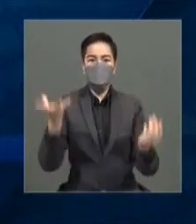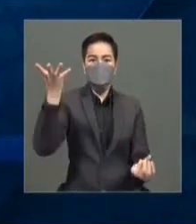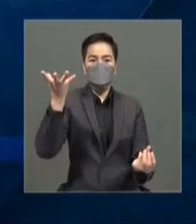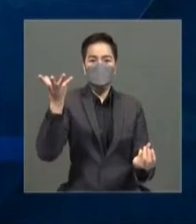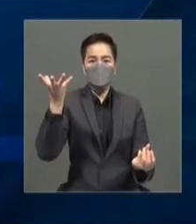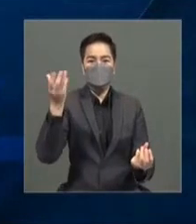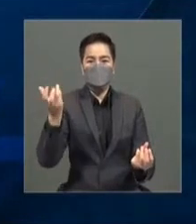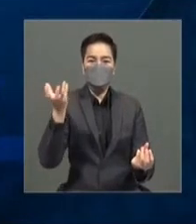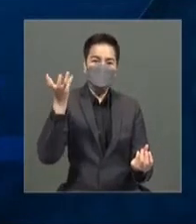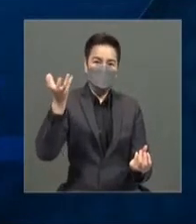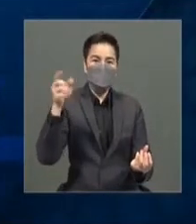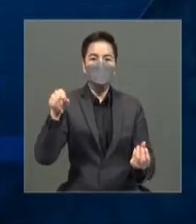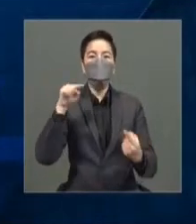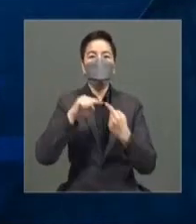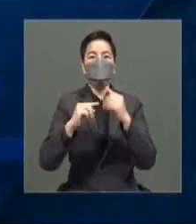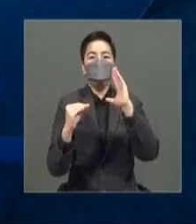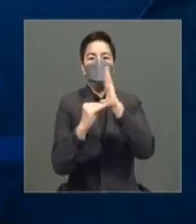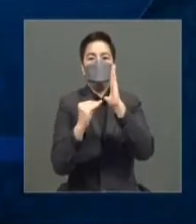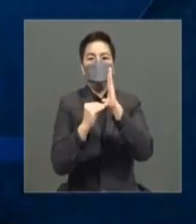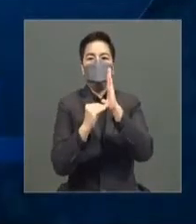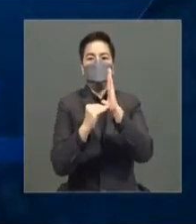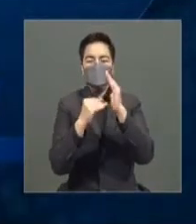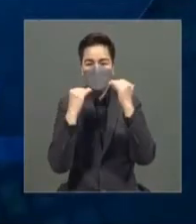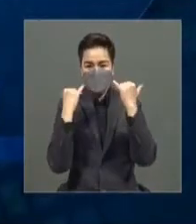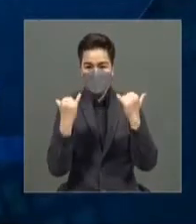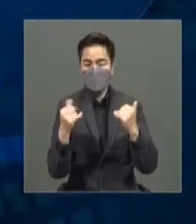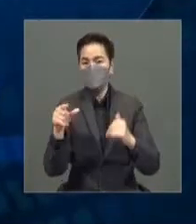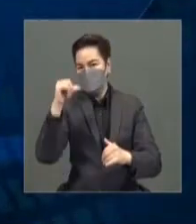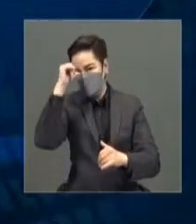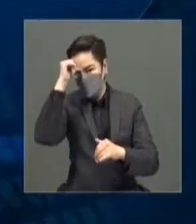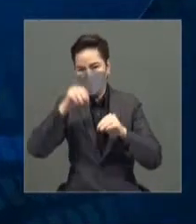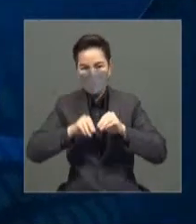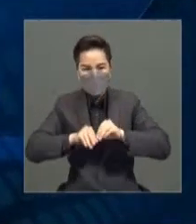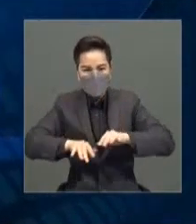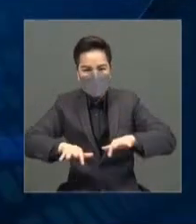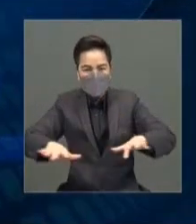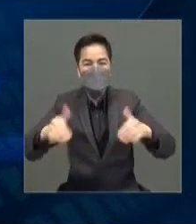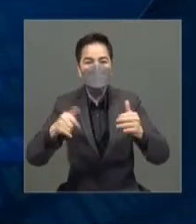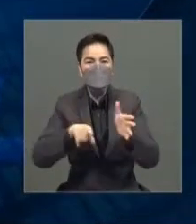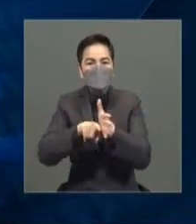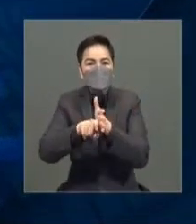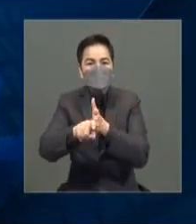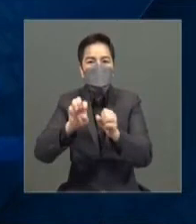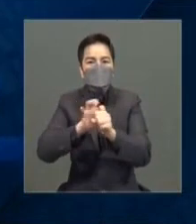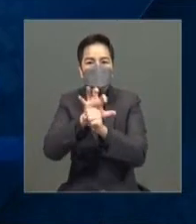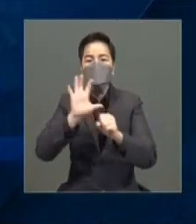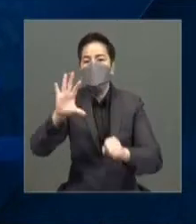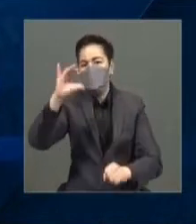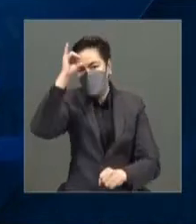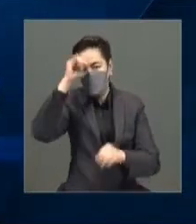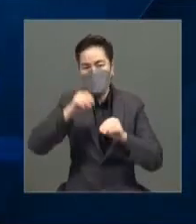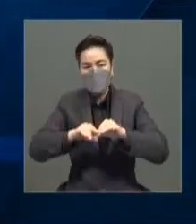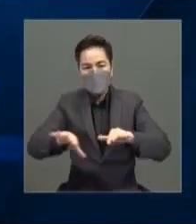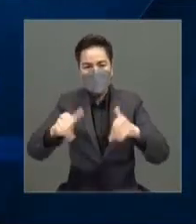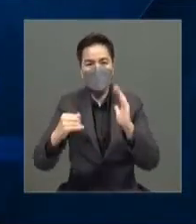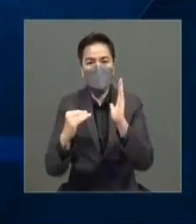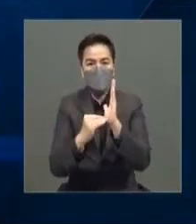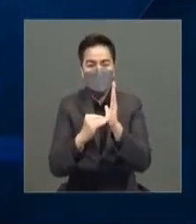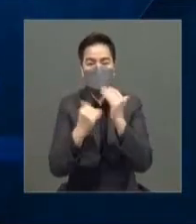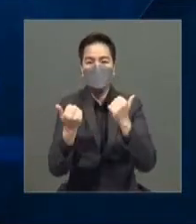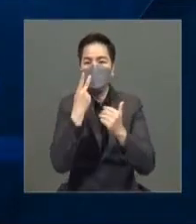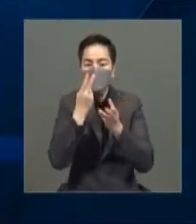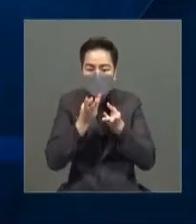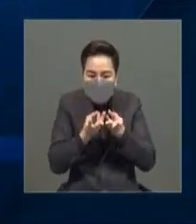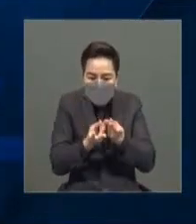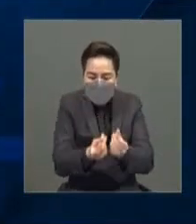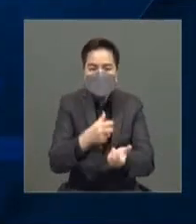จำนวนใหญ่ของกทม.แล้วนะคะซึ่งจากการที่ผู้เชี่ยวชาญได้นำเสนอรายละเอียดของ